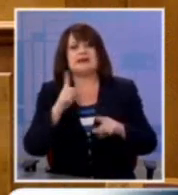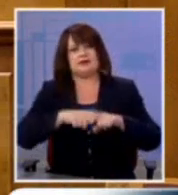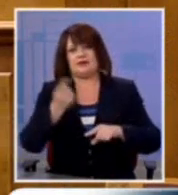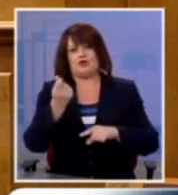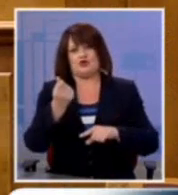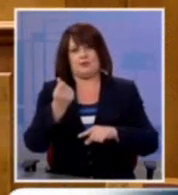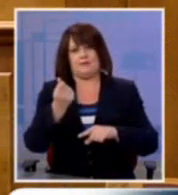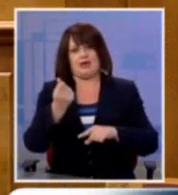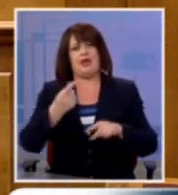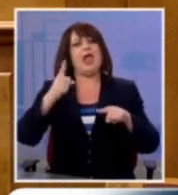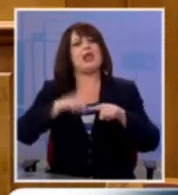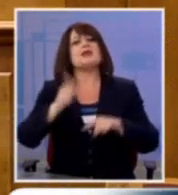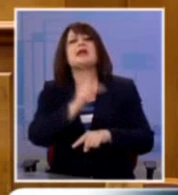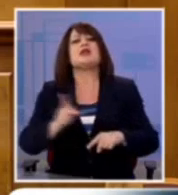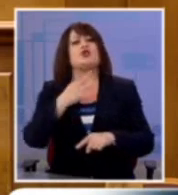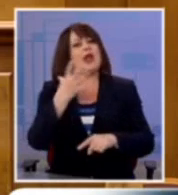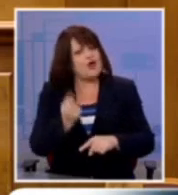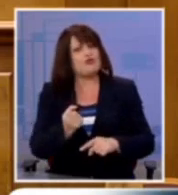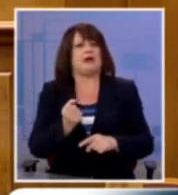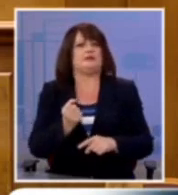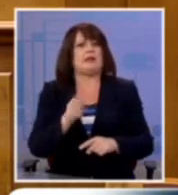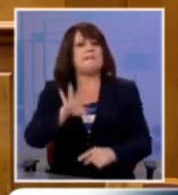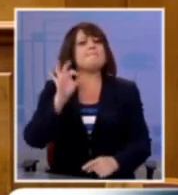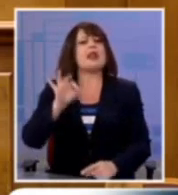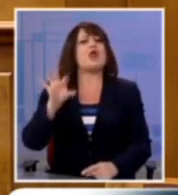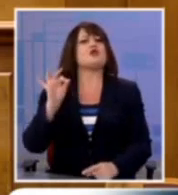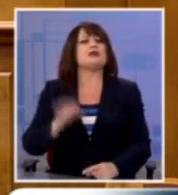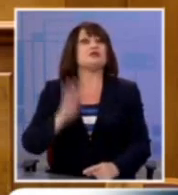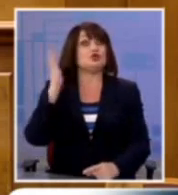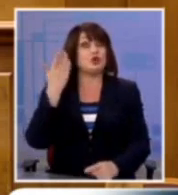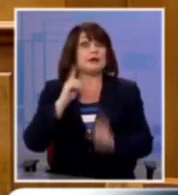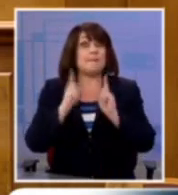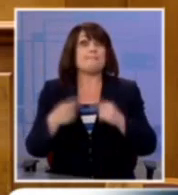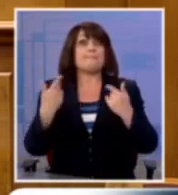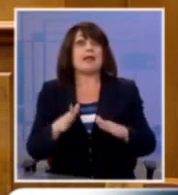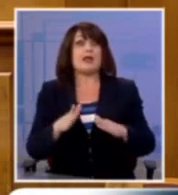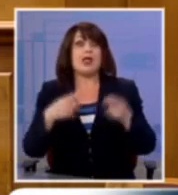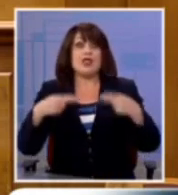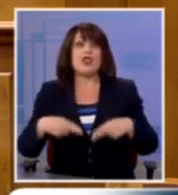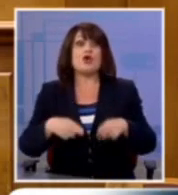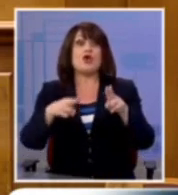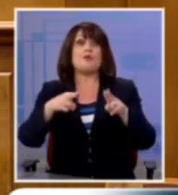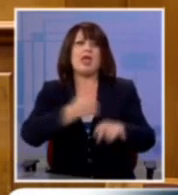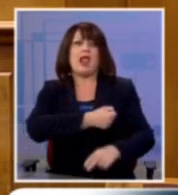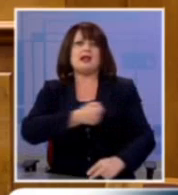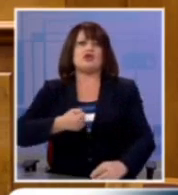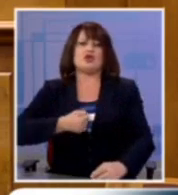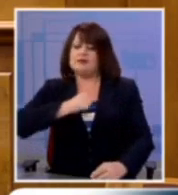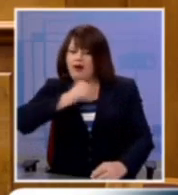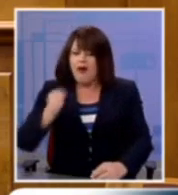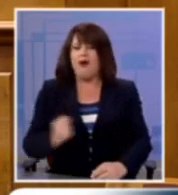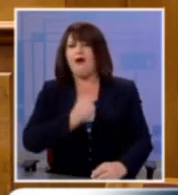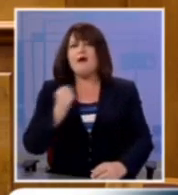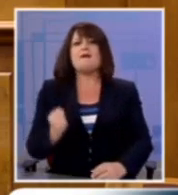οικονομία και για την ελληνική κοινωνία. Τότε επιλέχθηκε ο δρόμος της αυστηρής λιτότητας και